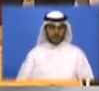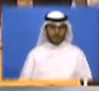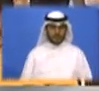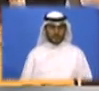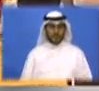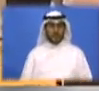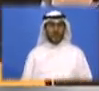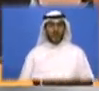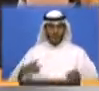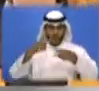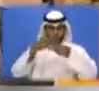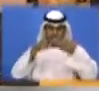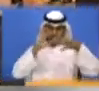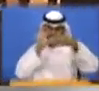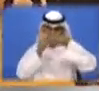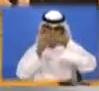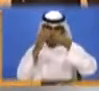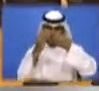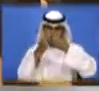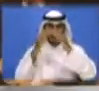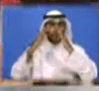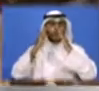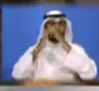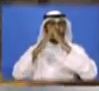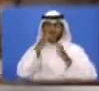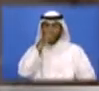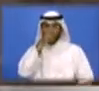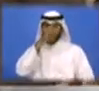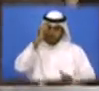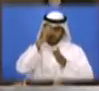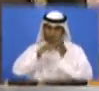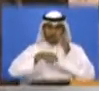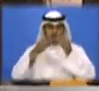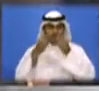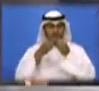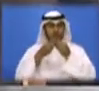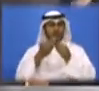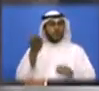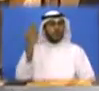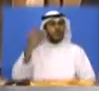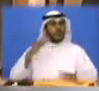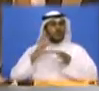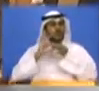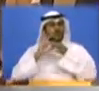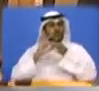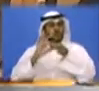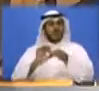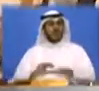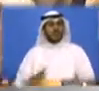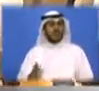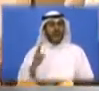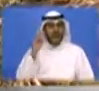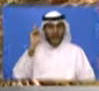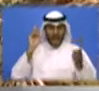العلاقة الكويتية المصرية علاقة راسخة وتاريخ حافل من التعاون والأخوة، فهذا الاحتفال ما هو